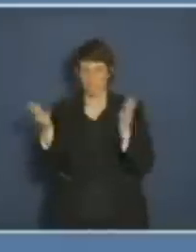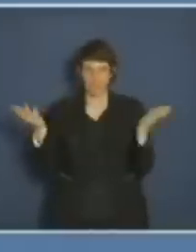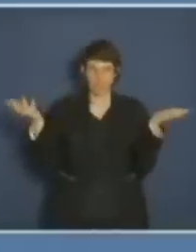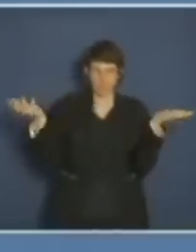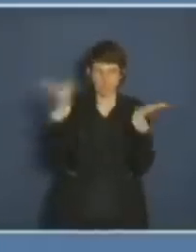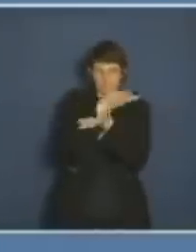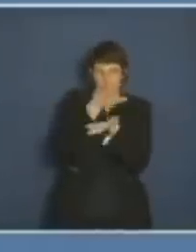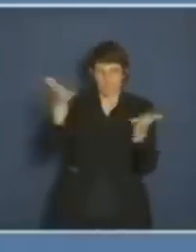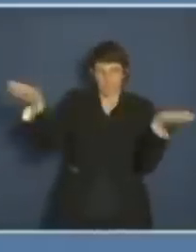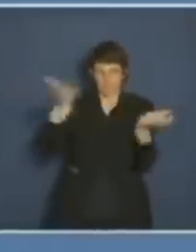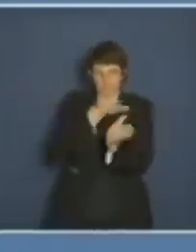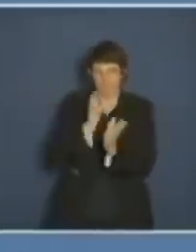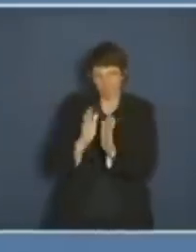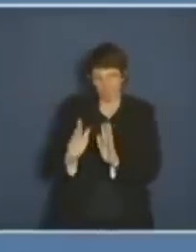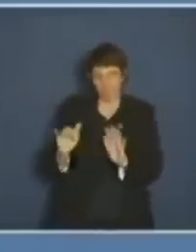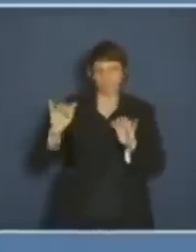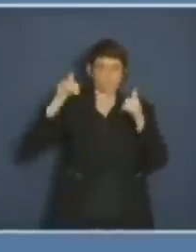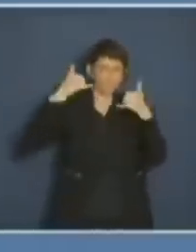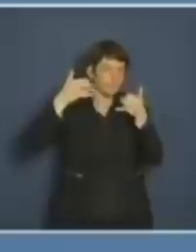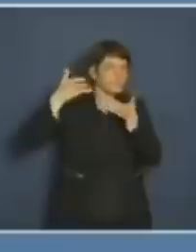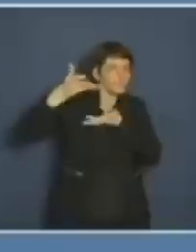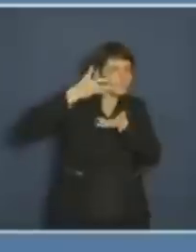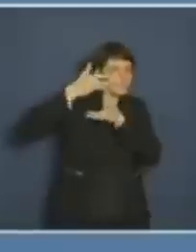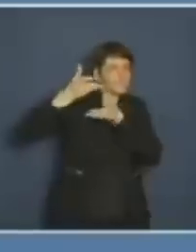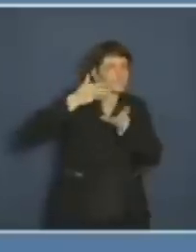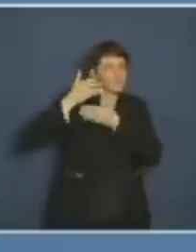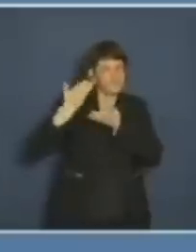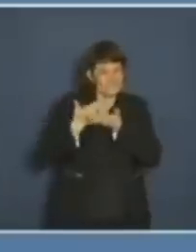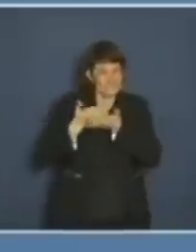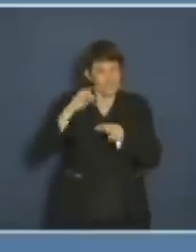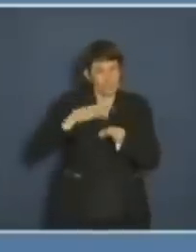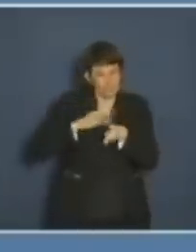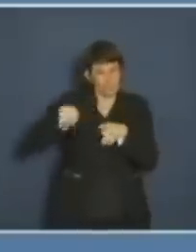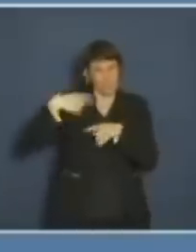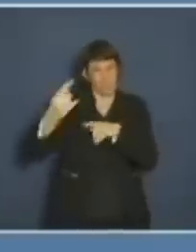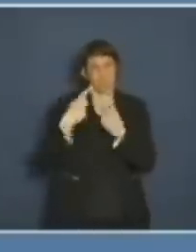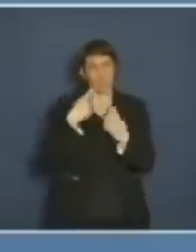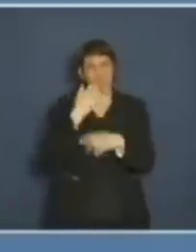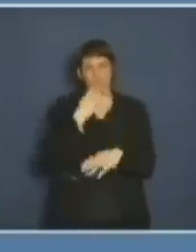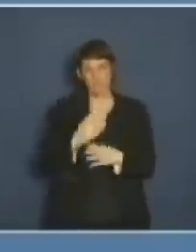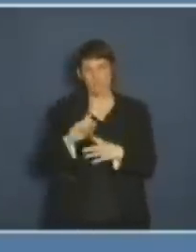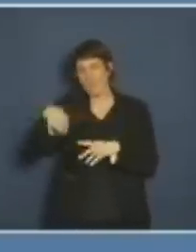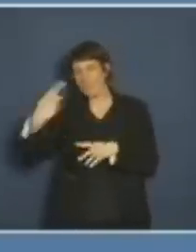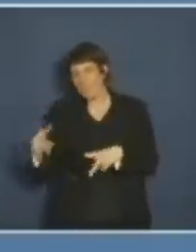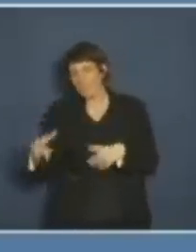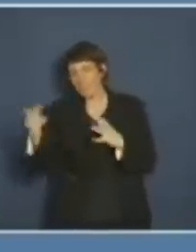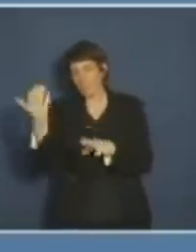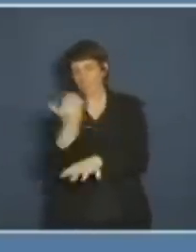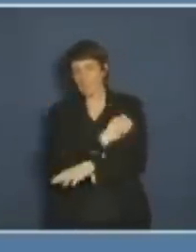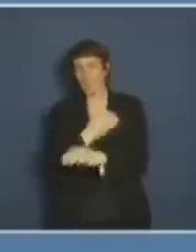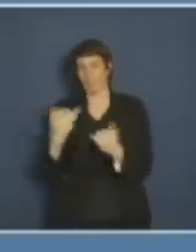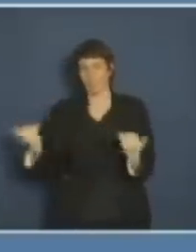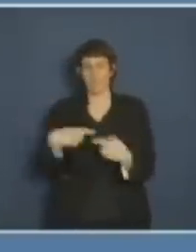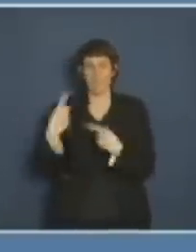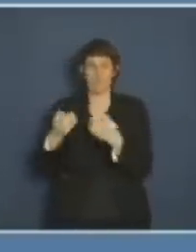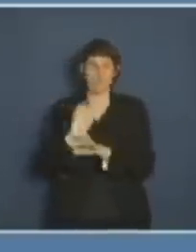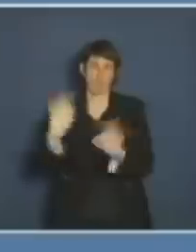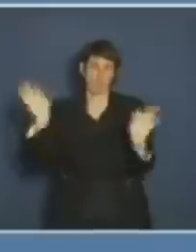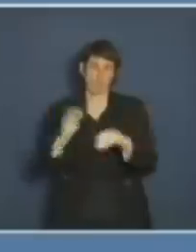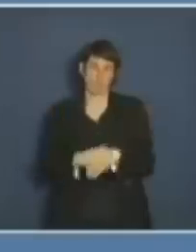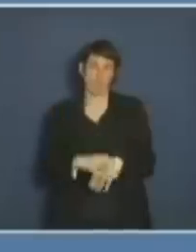diesen Punkt zu besprechen. Wie schafft man die nächste Phase des Impfens, in der es sowohl